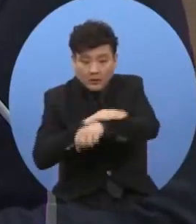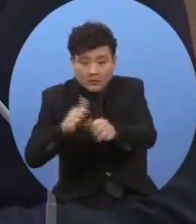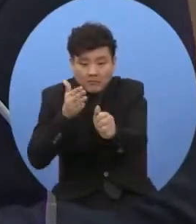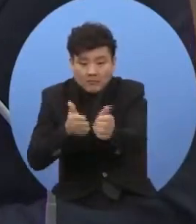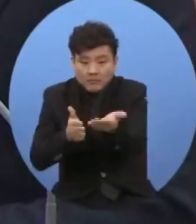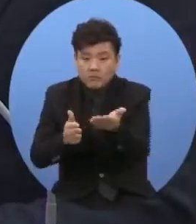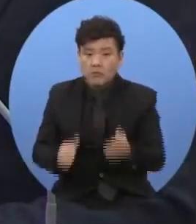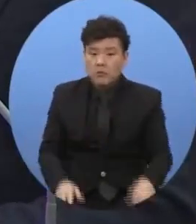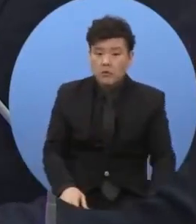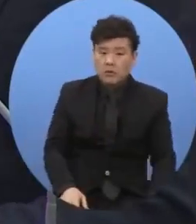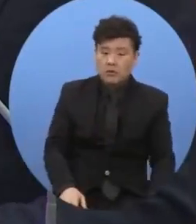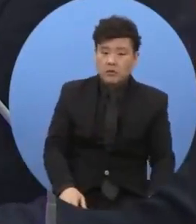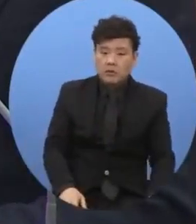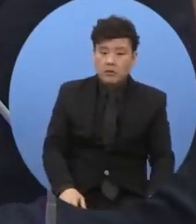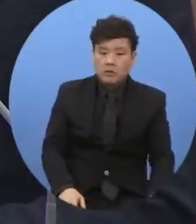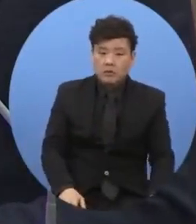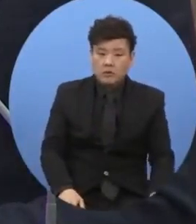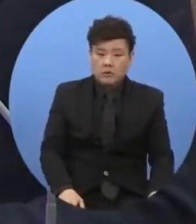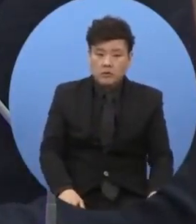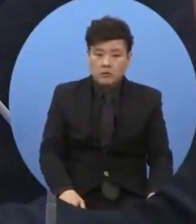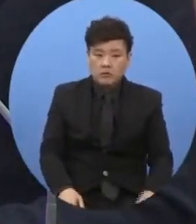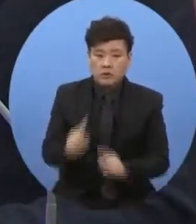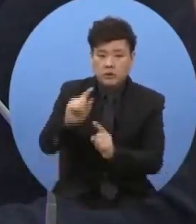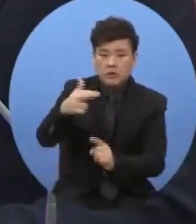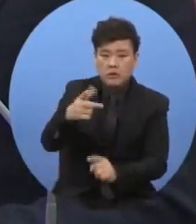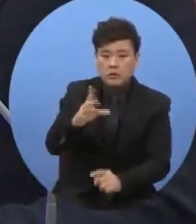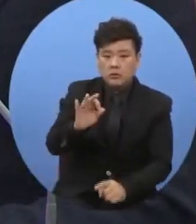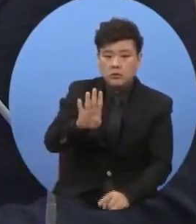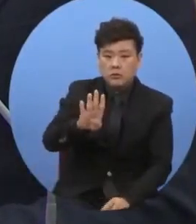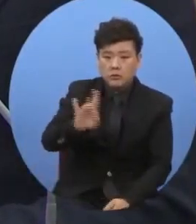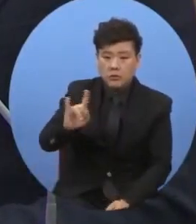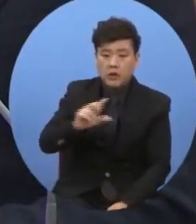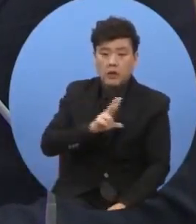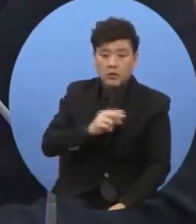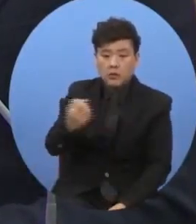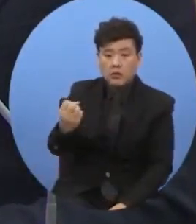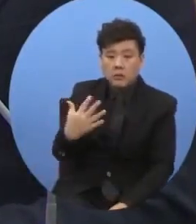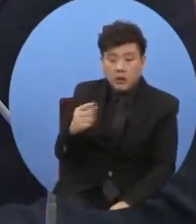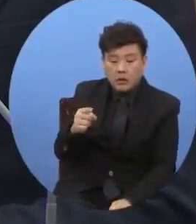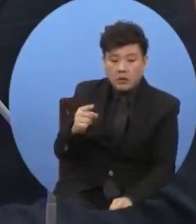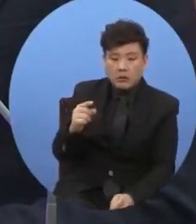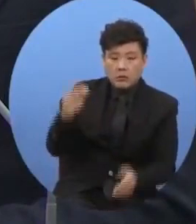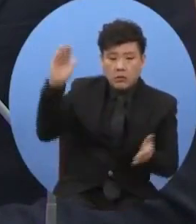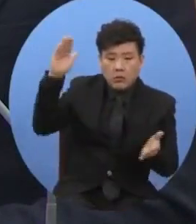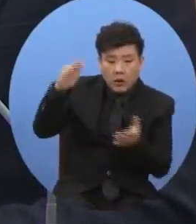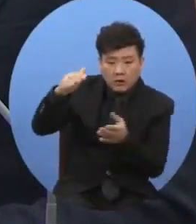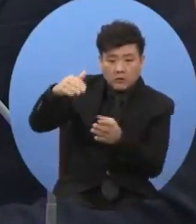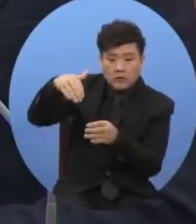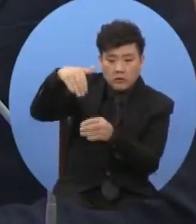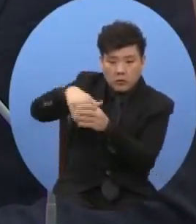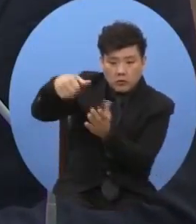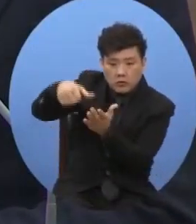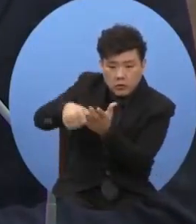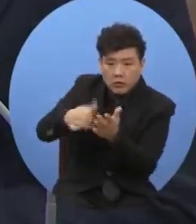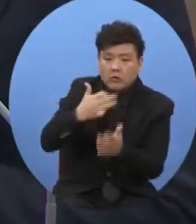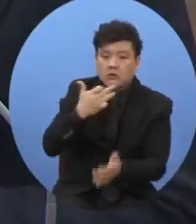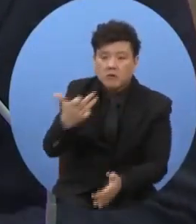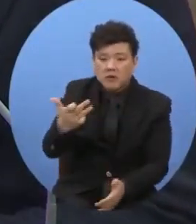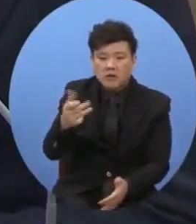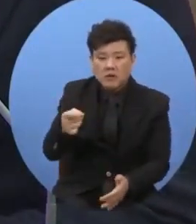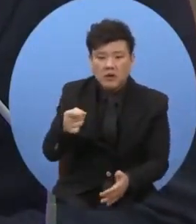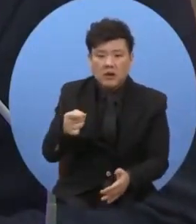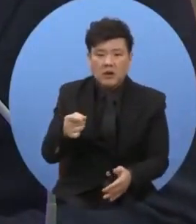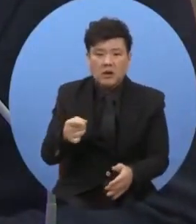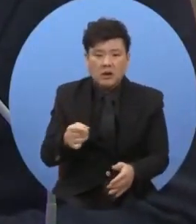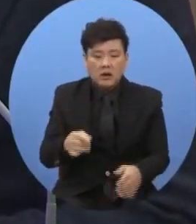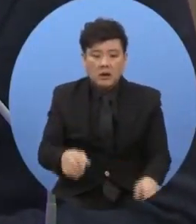아까 이 의원님이 이제 이종배 의원님이 질의하셨던 그 학생들 투표권을 18세로 하향 조정하는 문제에 제가 이제 대해서도 뭐